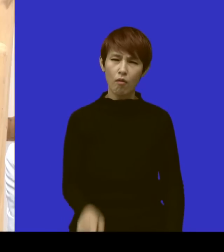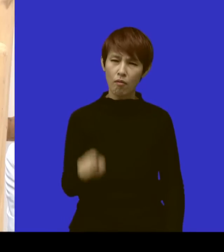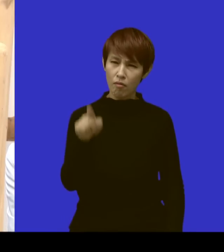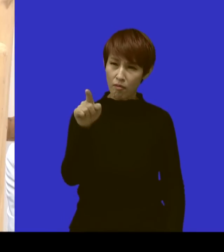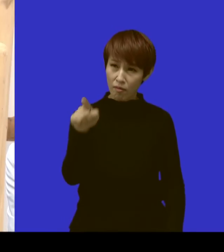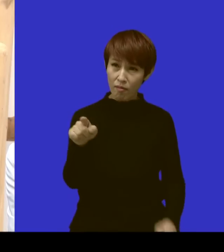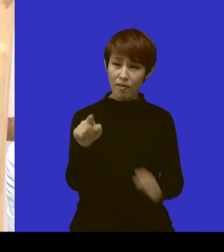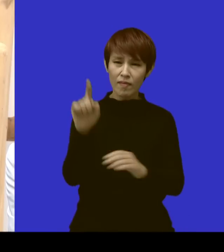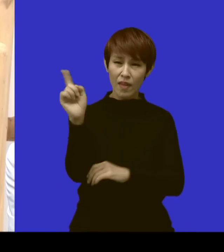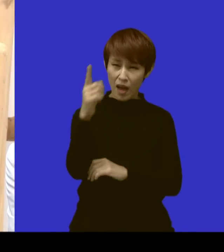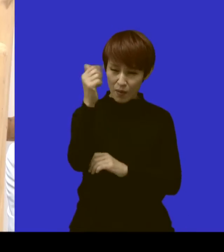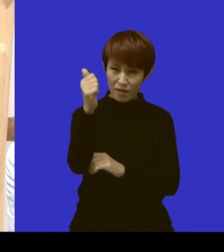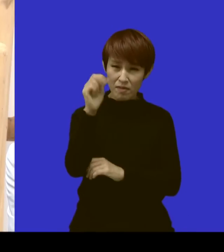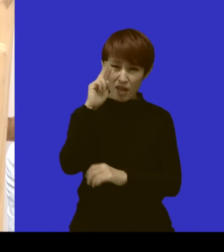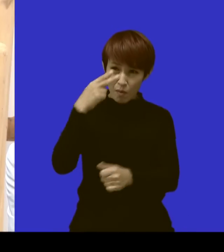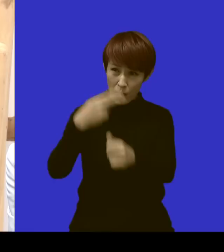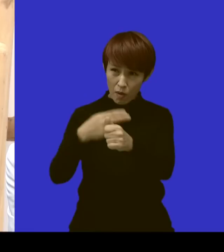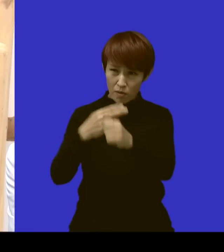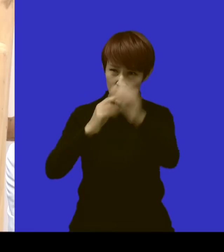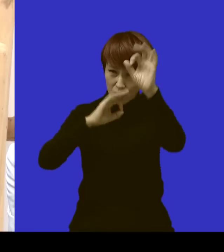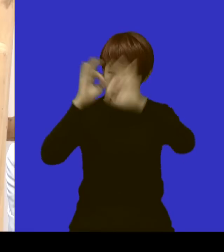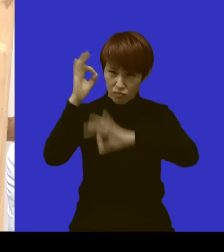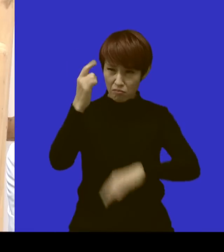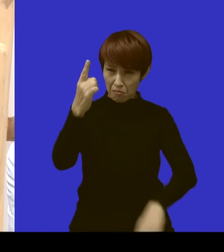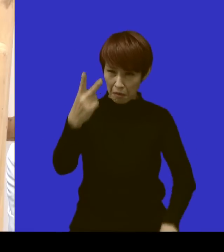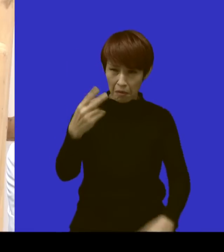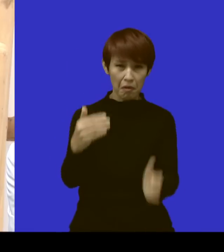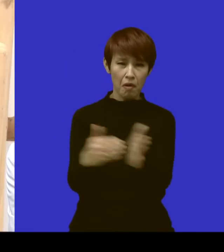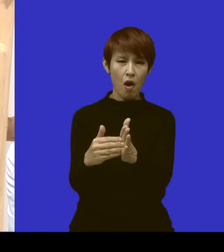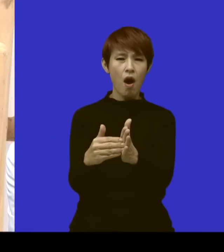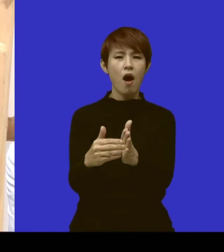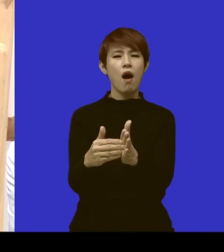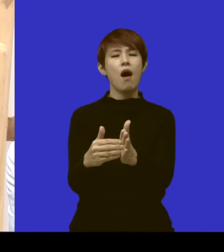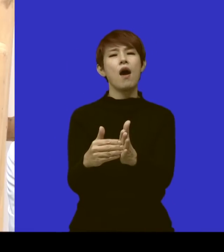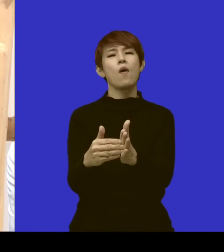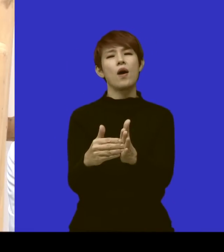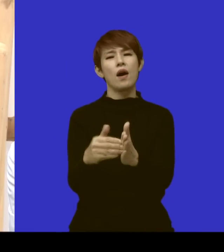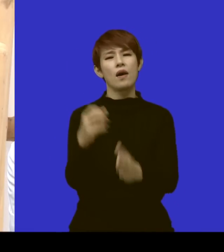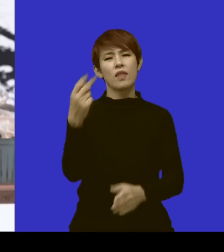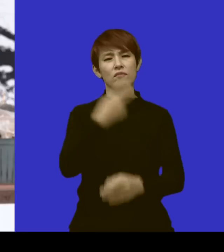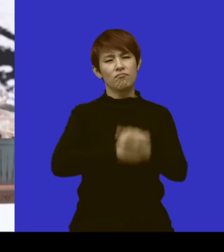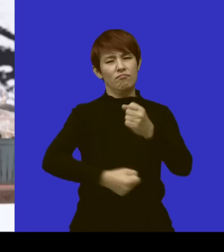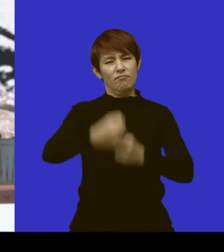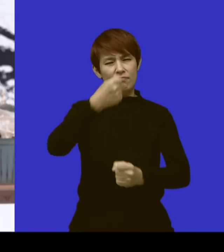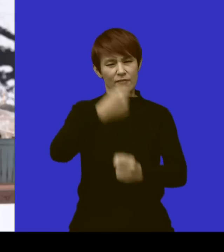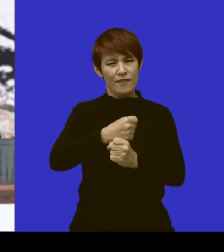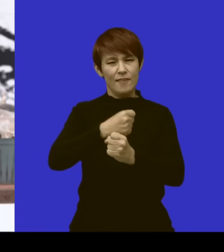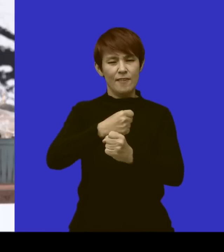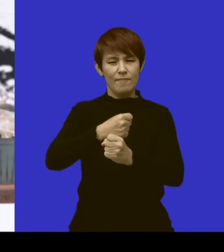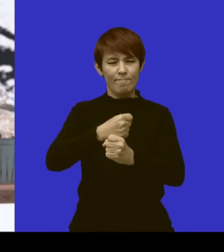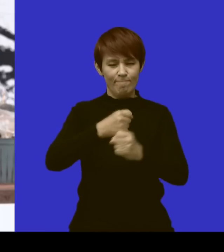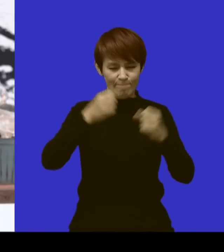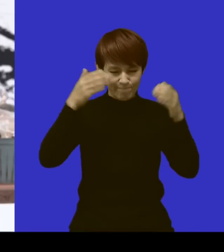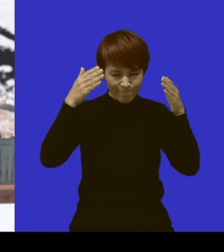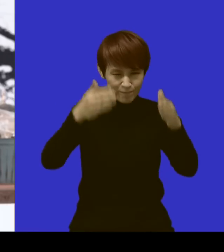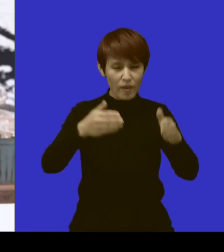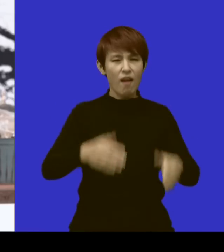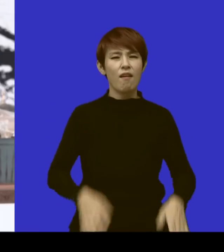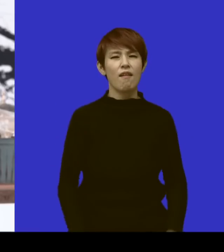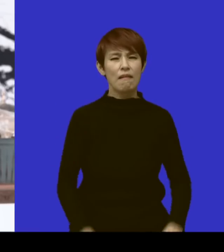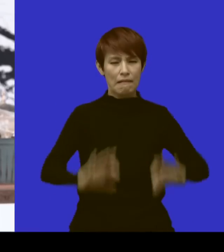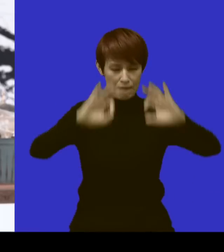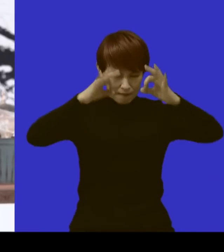대단한 거구나. 네. 한 번, 두 번밖에 실수를 안 하고 어떻게 저런 삶을 살 수 있을까? 저를 돌아보면서